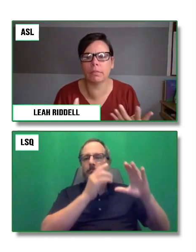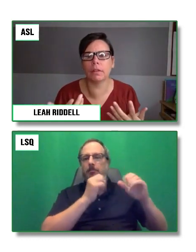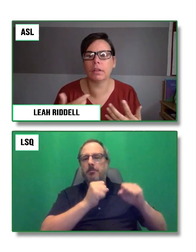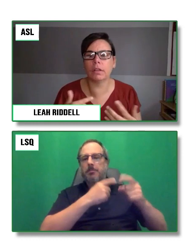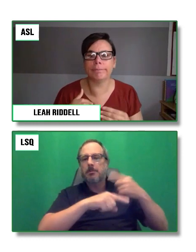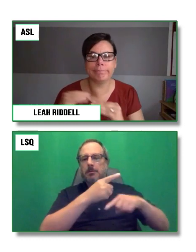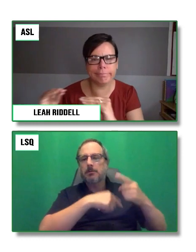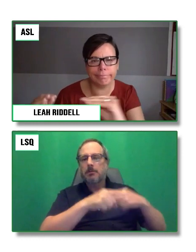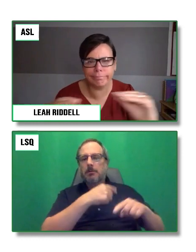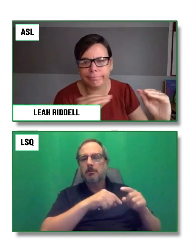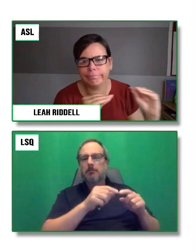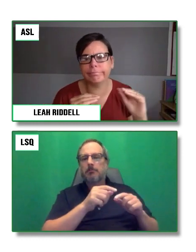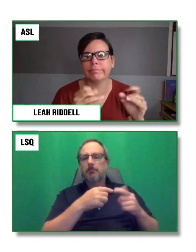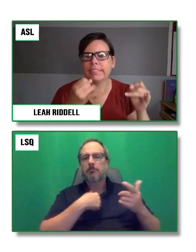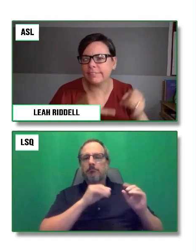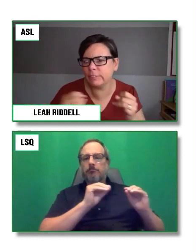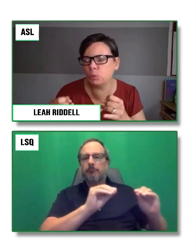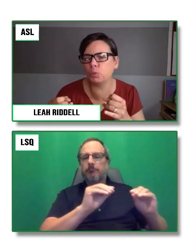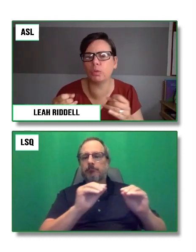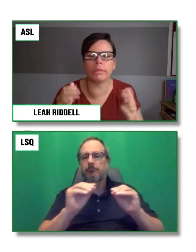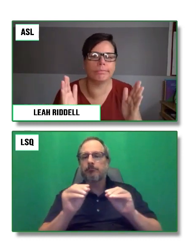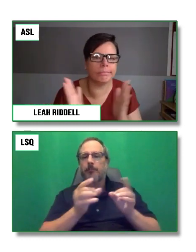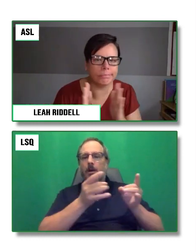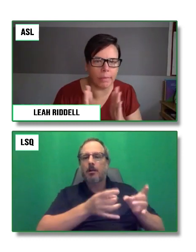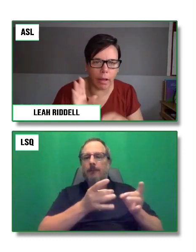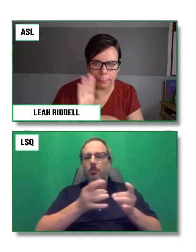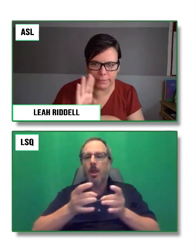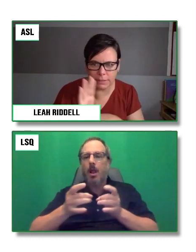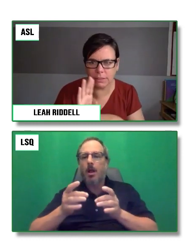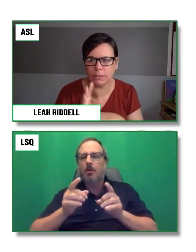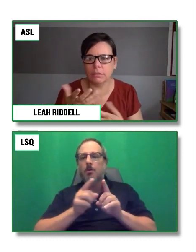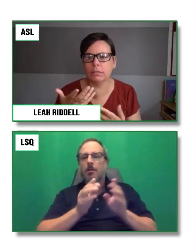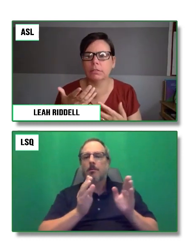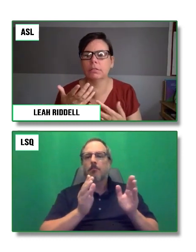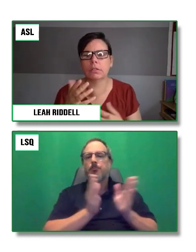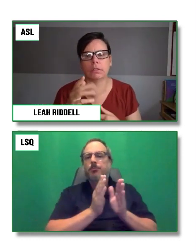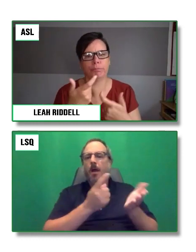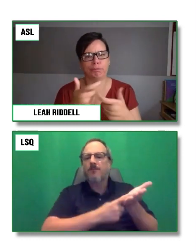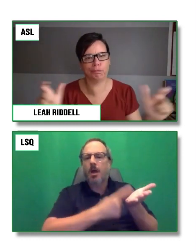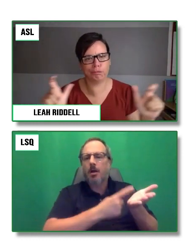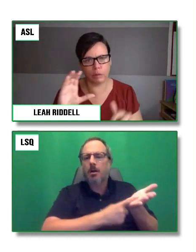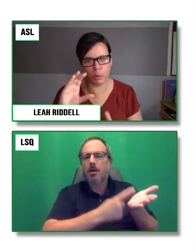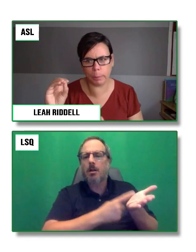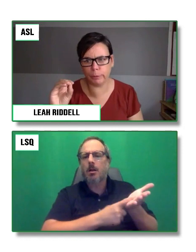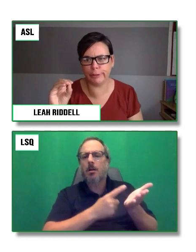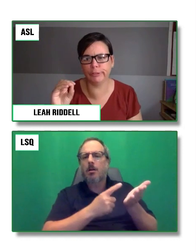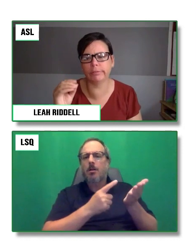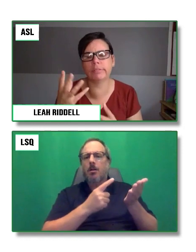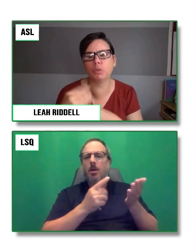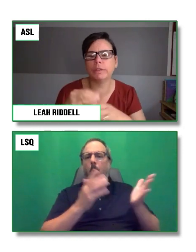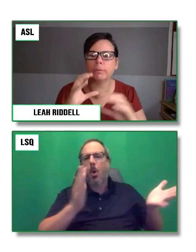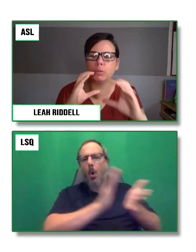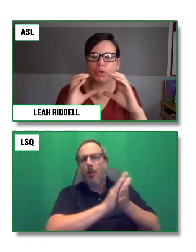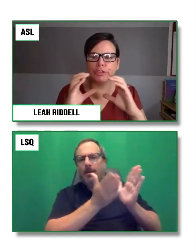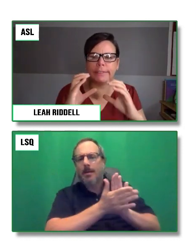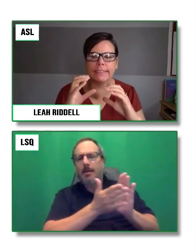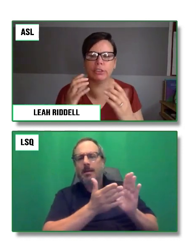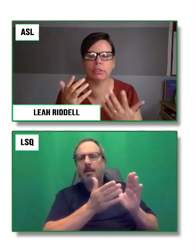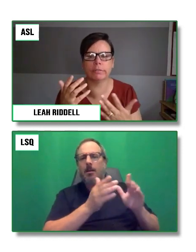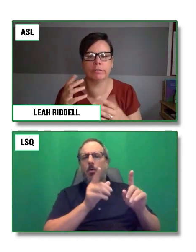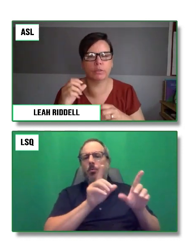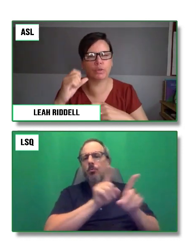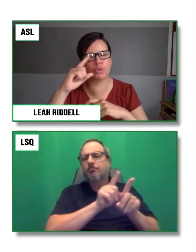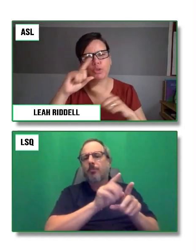bilingue sourde qui a fondé l'entreprise Sign Vision Incorporated et j'enseigne